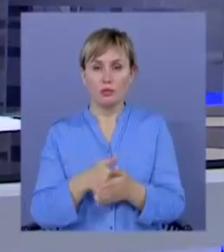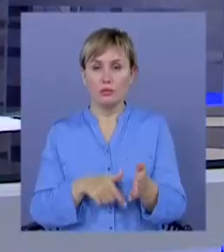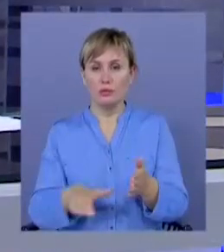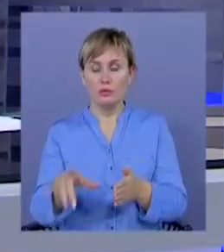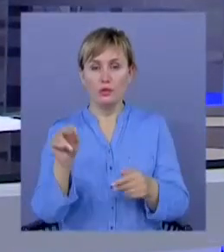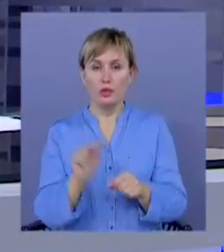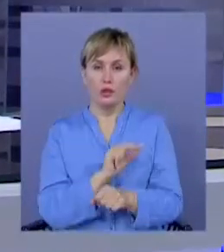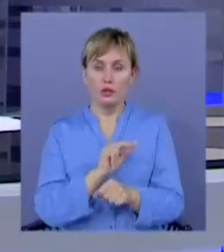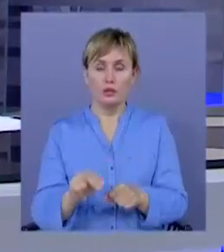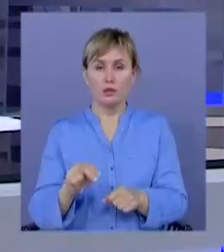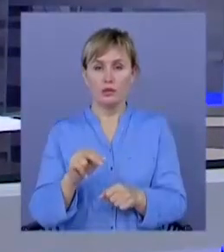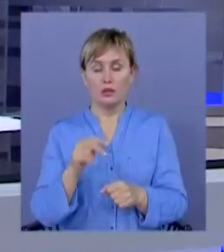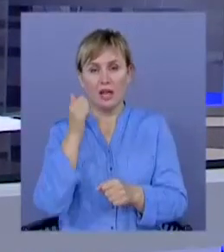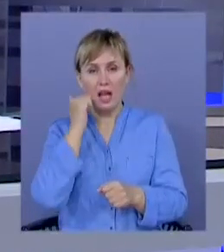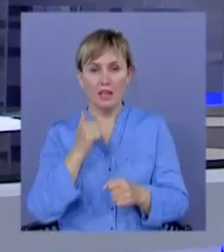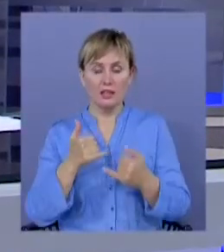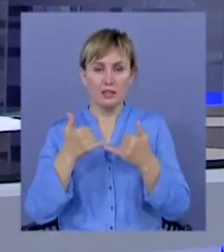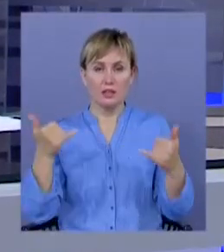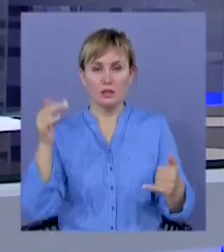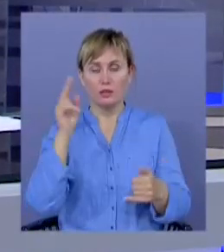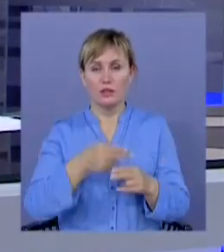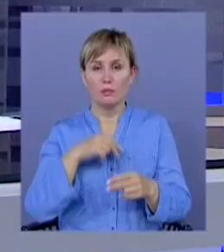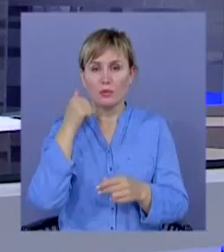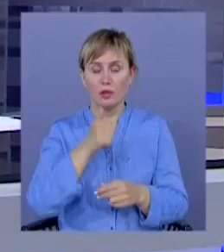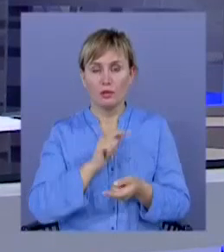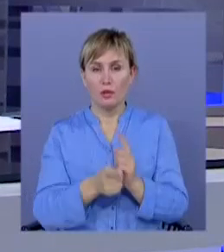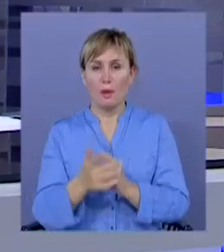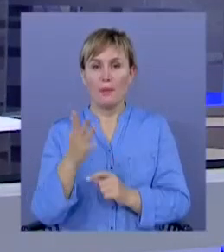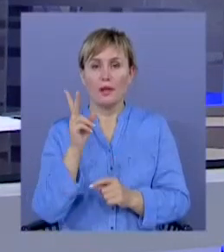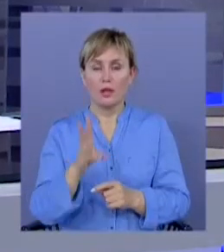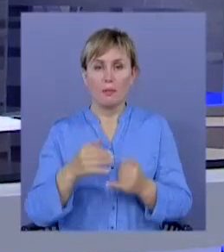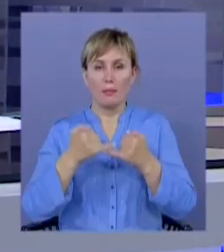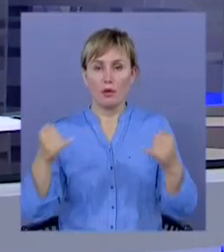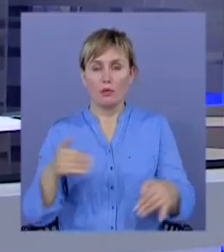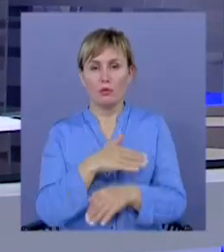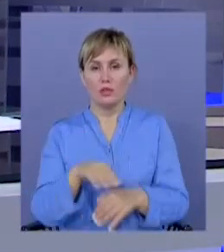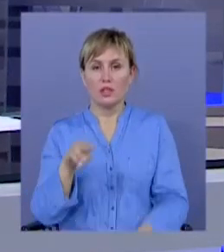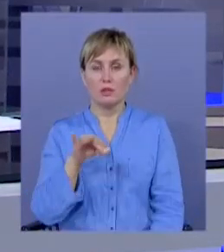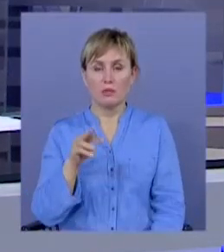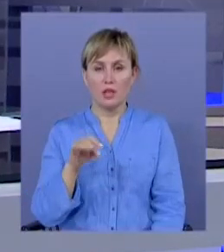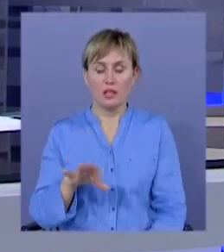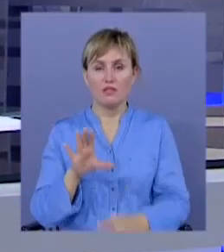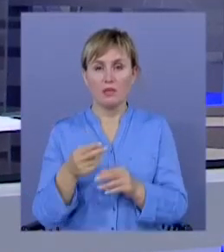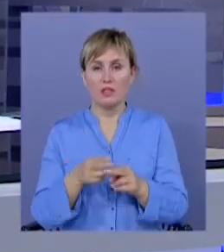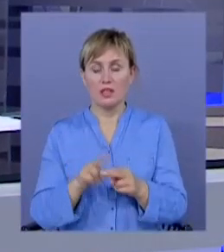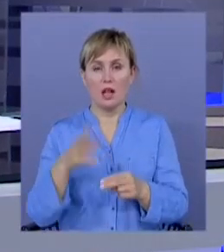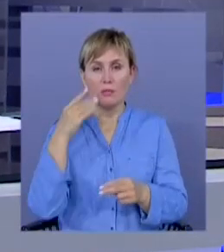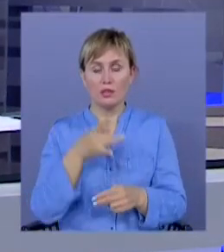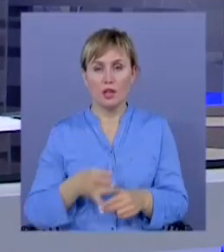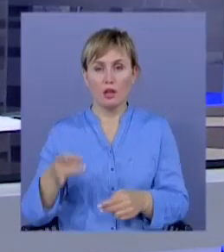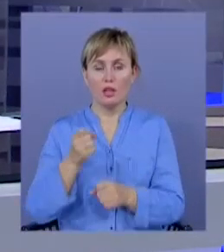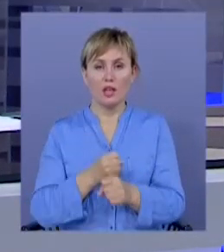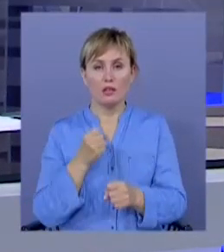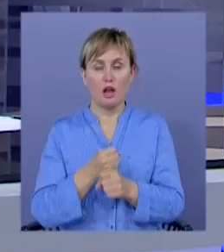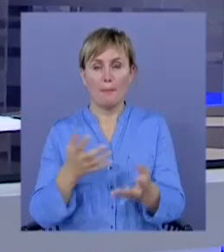и реконструкция изношенных сетей. В этом году заменят 5 километров проводов по улице Тимирязева. Вместе с тем в Алмалинском районе